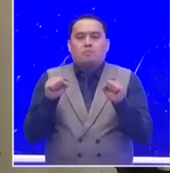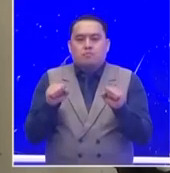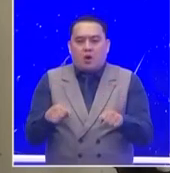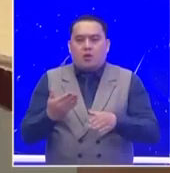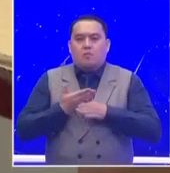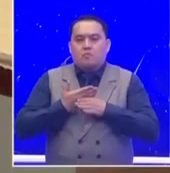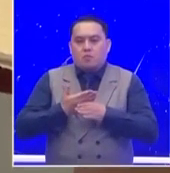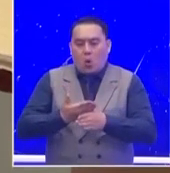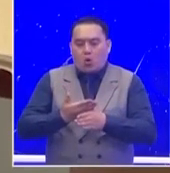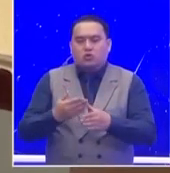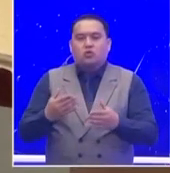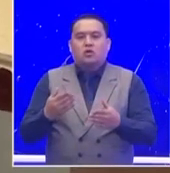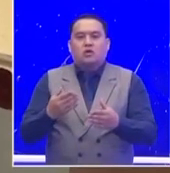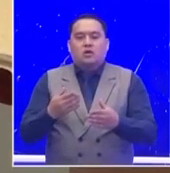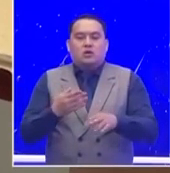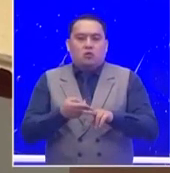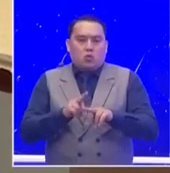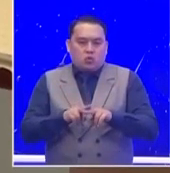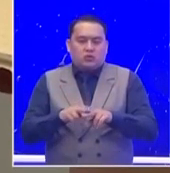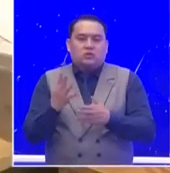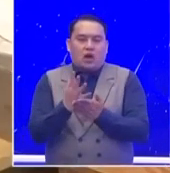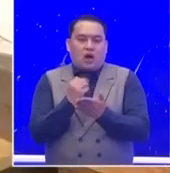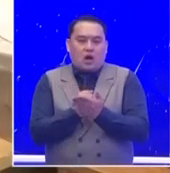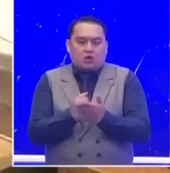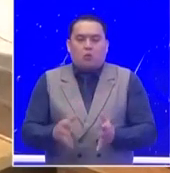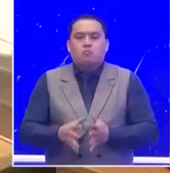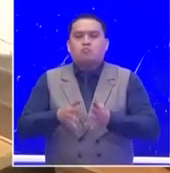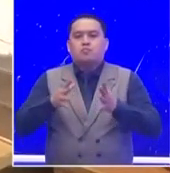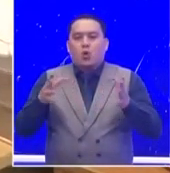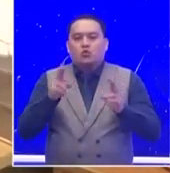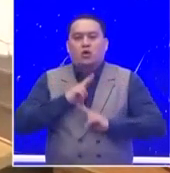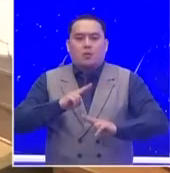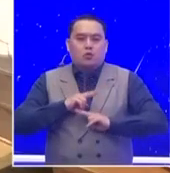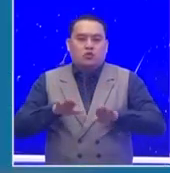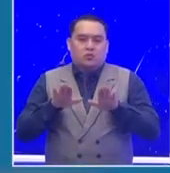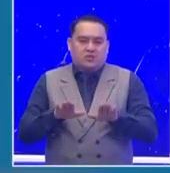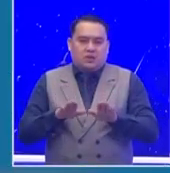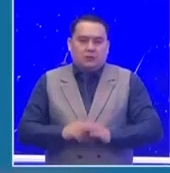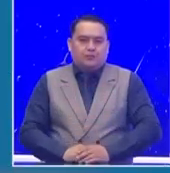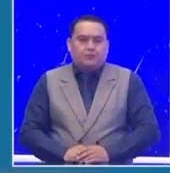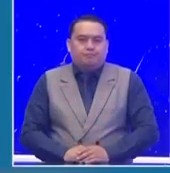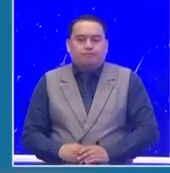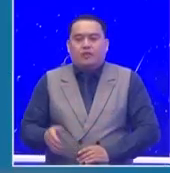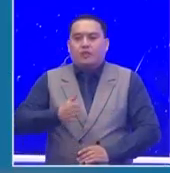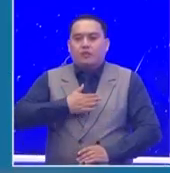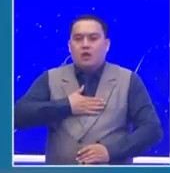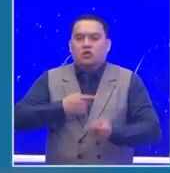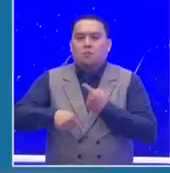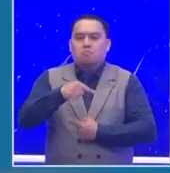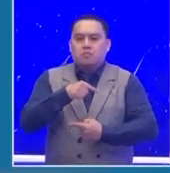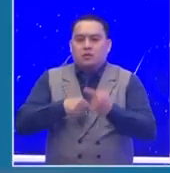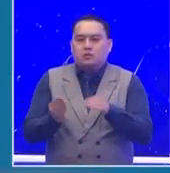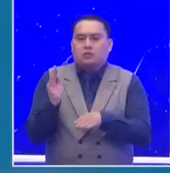малому и среднему бизнесу удержаться на плаву и сохранить как можно больше рабочих мест. Наши предприниматели